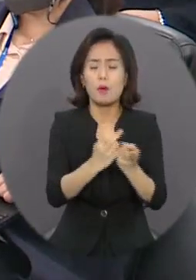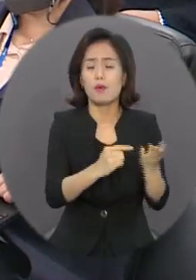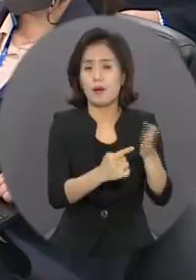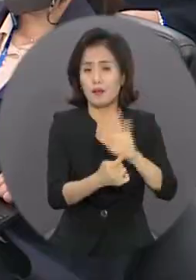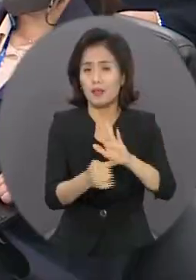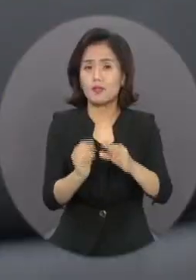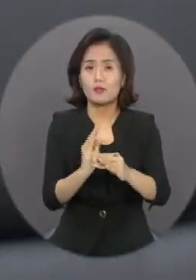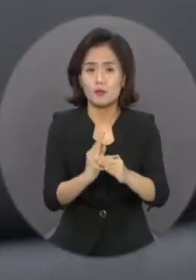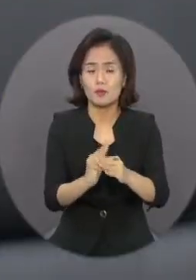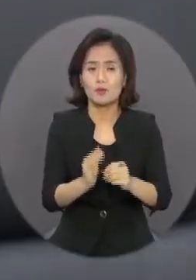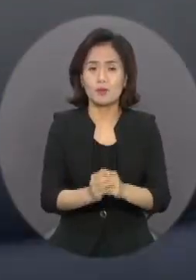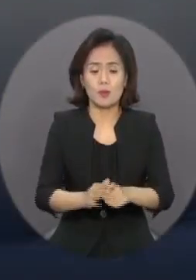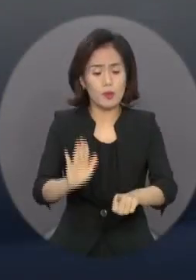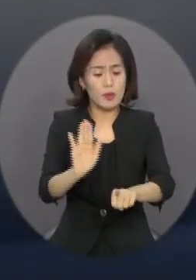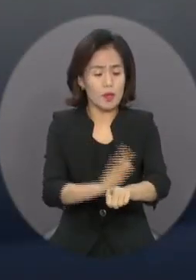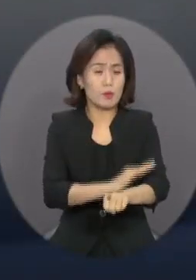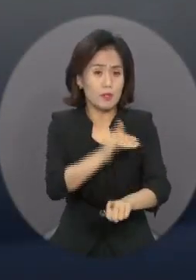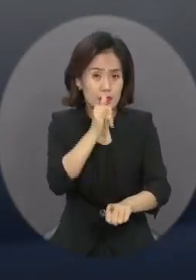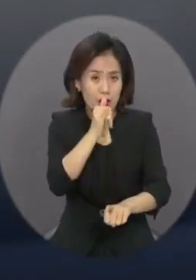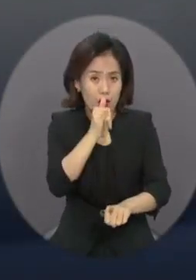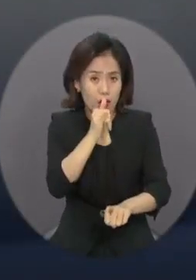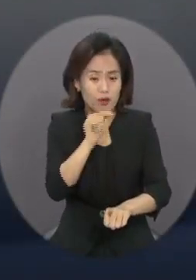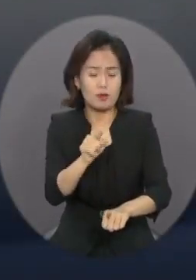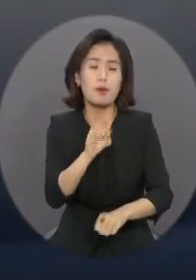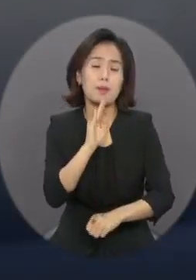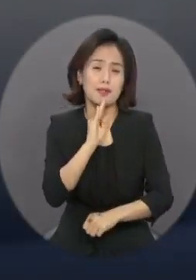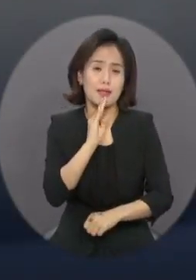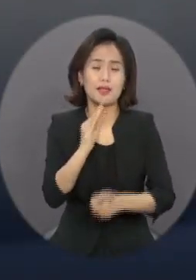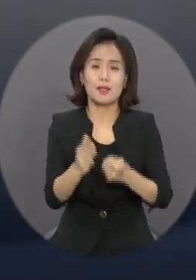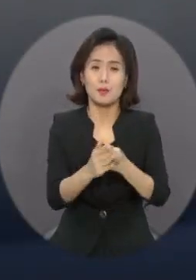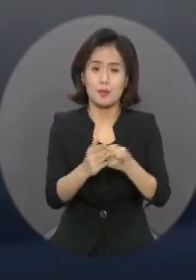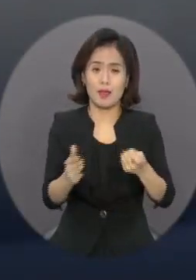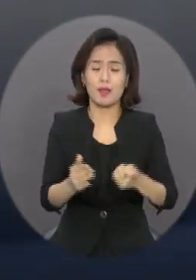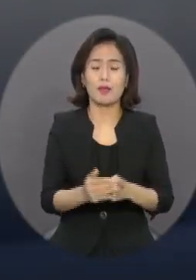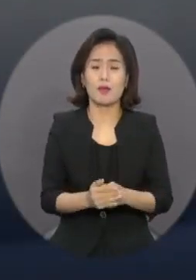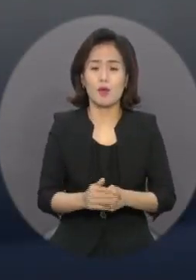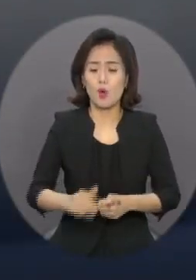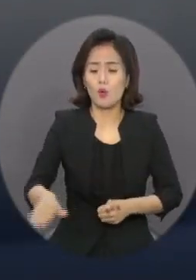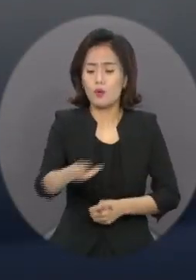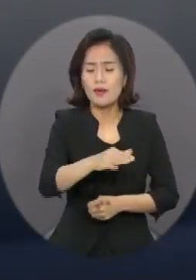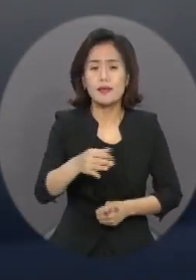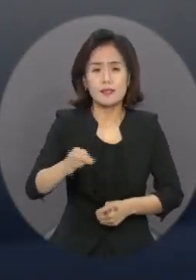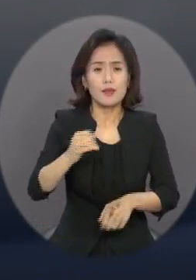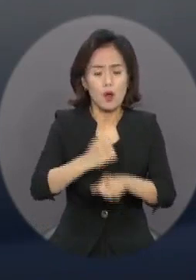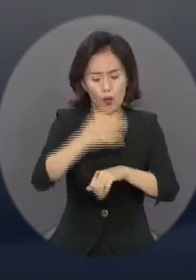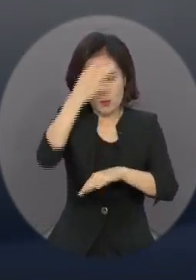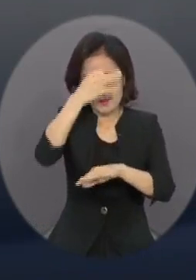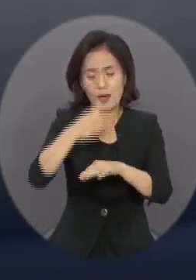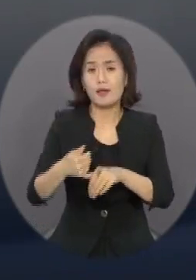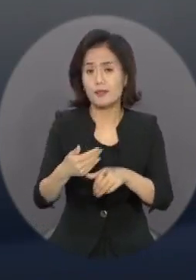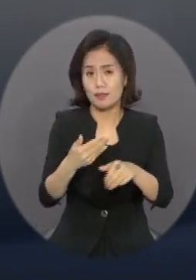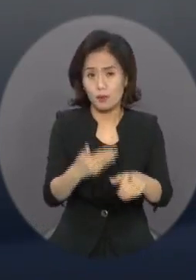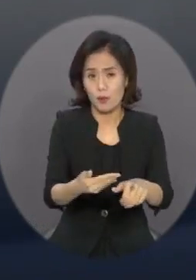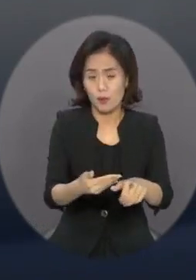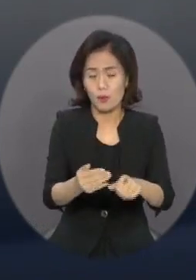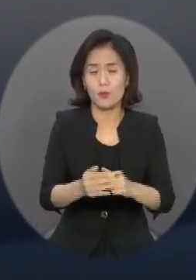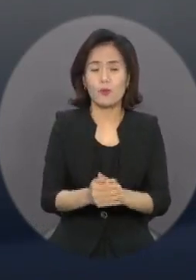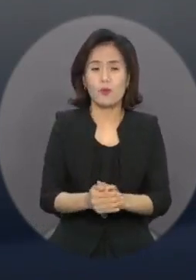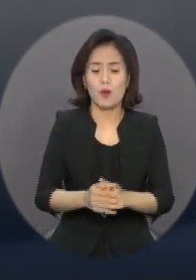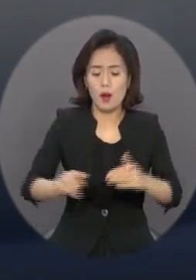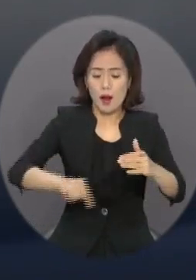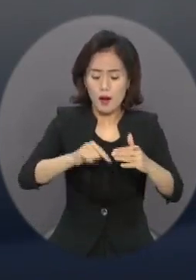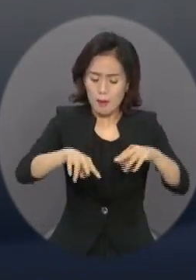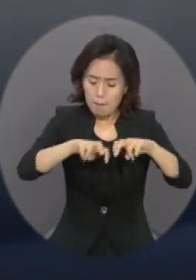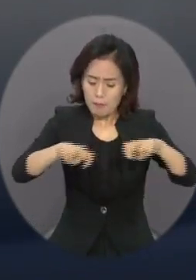있습니다. 잘못된 부분이 분명히 있었던 건 사실이기 때문에 그 부분은 우리가 인정을 하고 사과를 드리고 우선